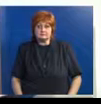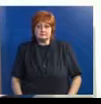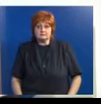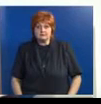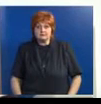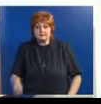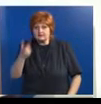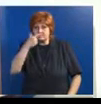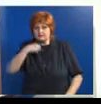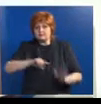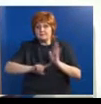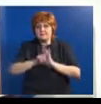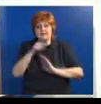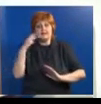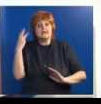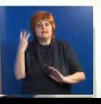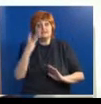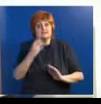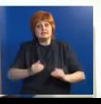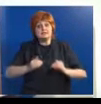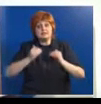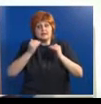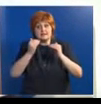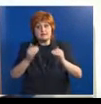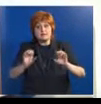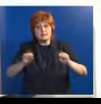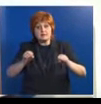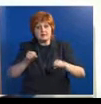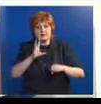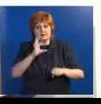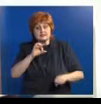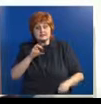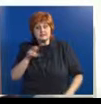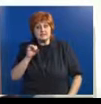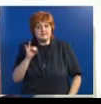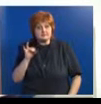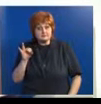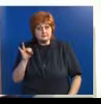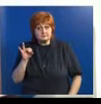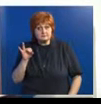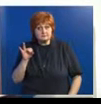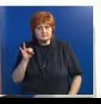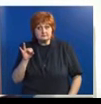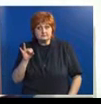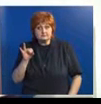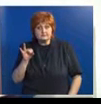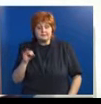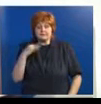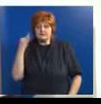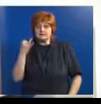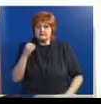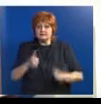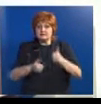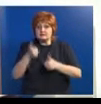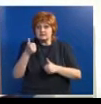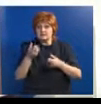На Ставрополе стартовал 3-й финальный этап открытой внедорожной квадросерии Кэнам Трофи Раша 2014. Захватывающих гонок еще